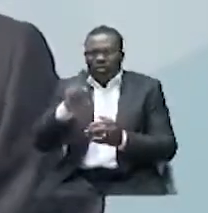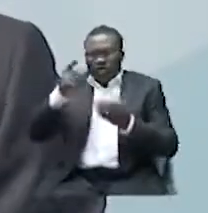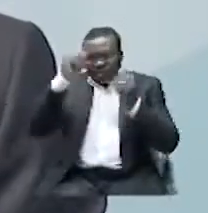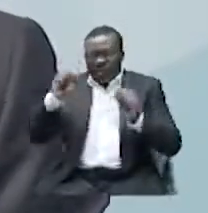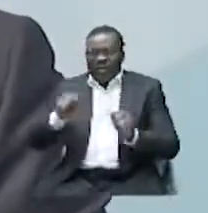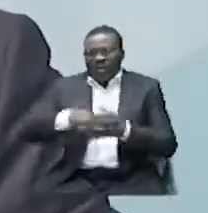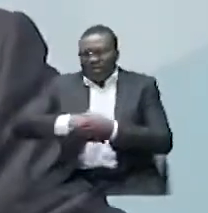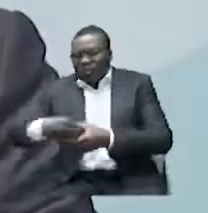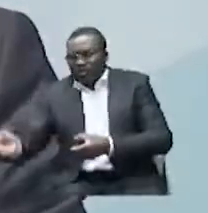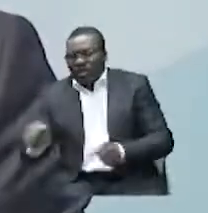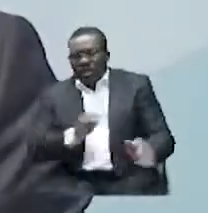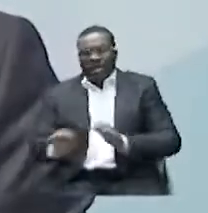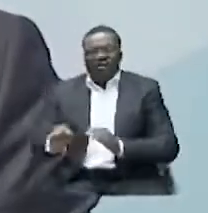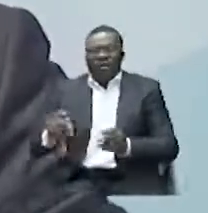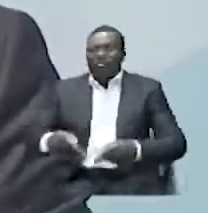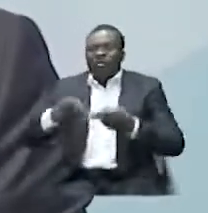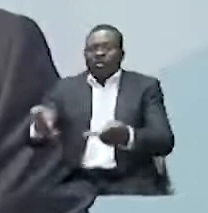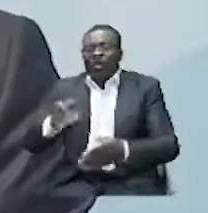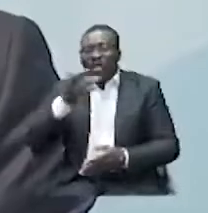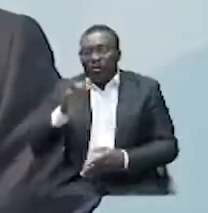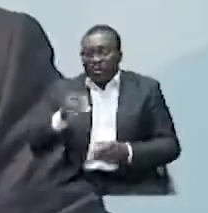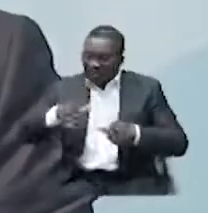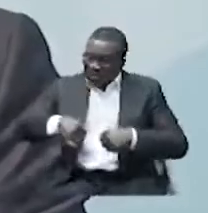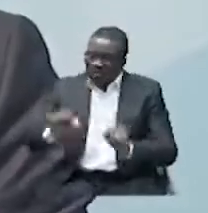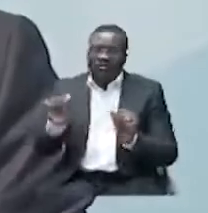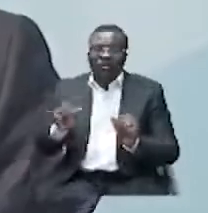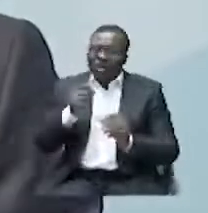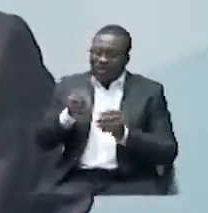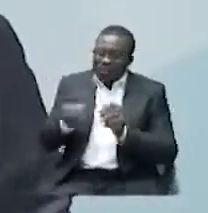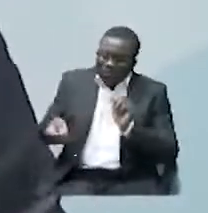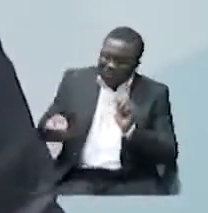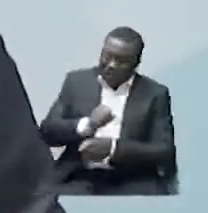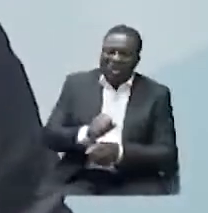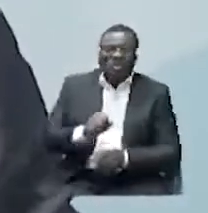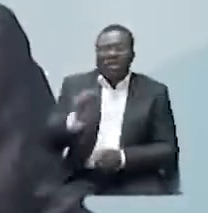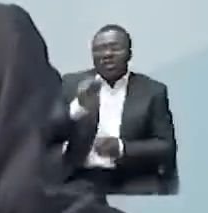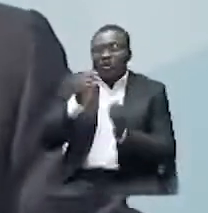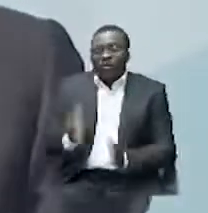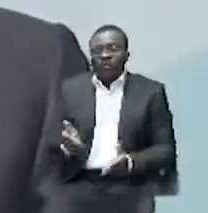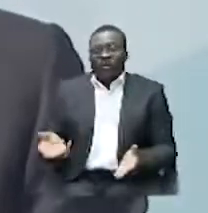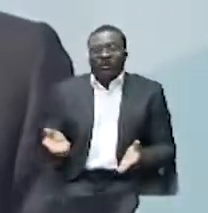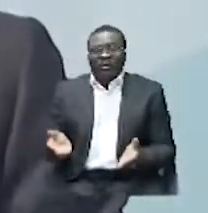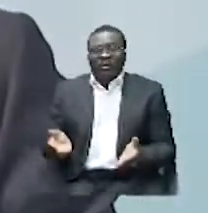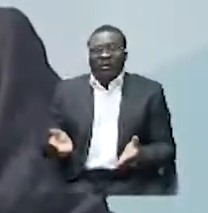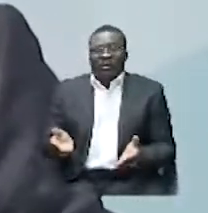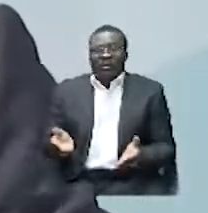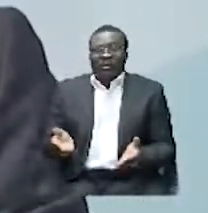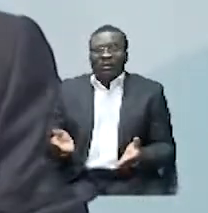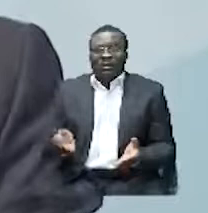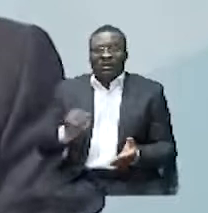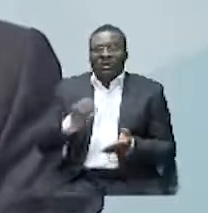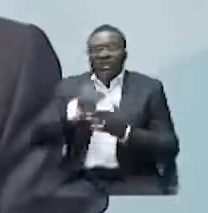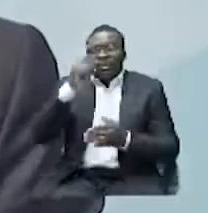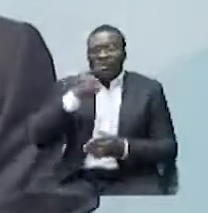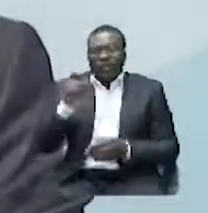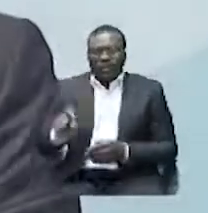sortant, afin de lui donner une nouvelle chance pour continuer ou pour changer de chauffeur, comme on le dit vulgairement. C'est pour dire